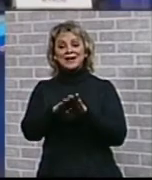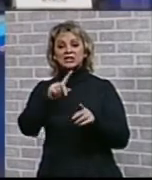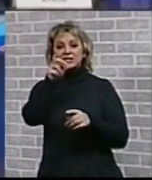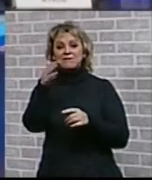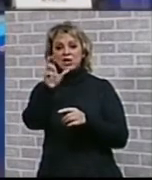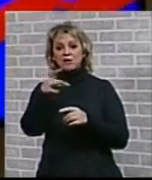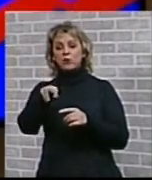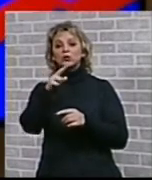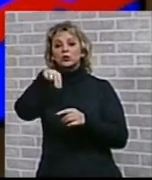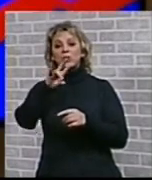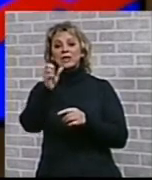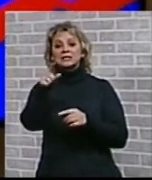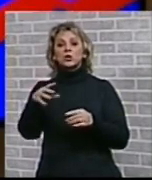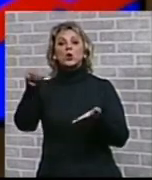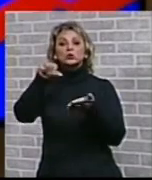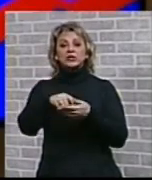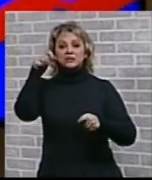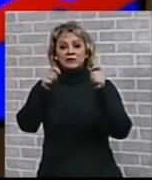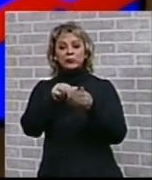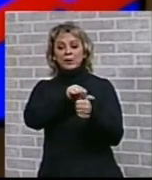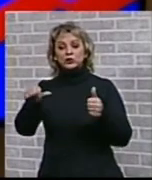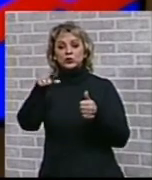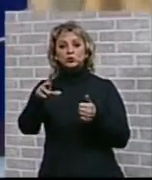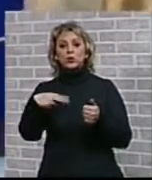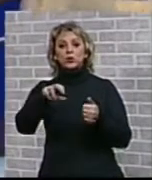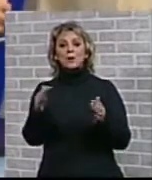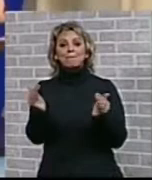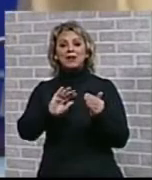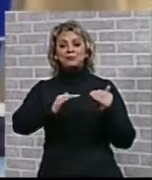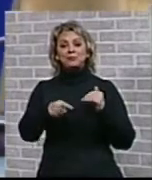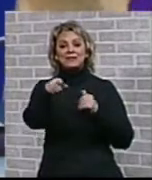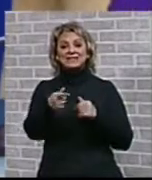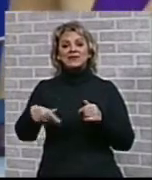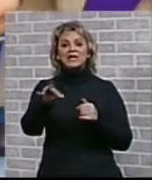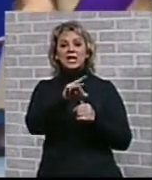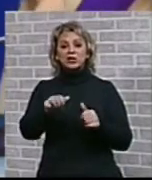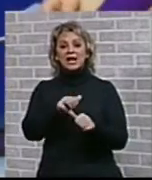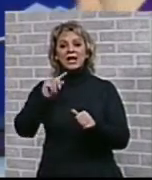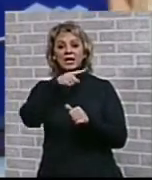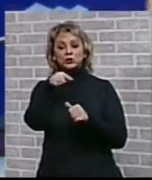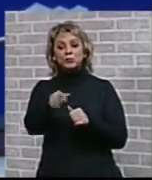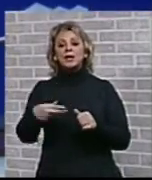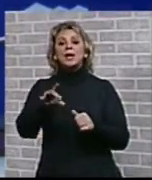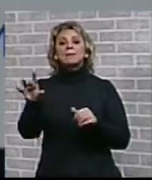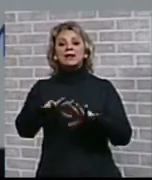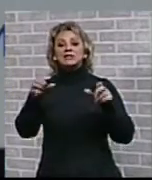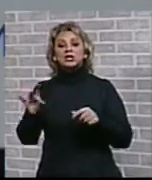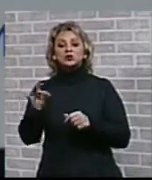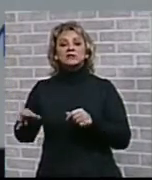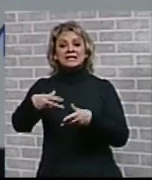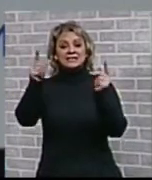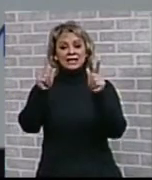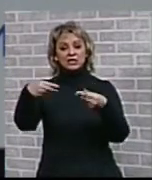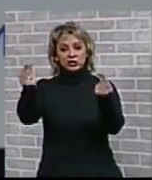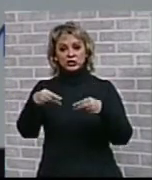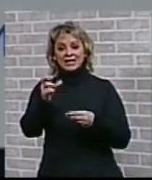Зверево и Донецк. Участники форума подчеркивают роль малого бизнеса в развитии региональной экономики. Правительство Ростовской области подписало соглашение